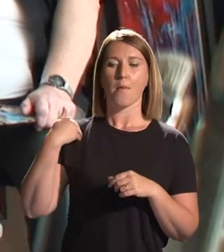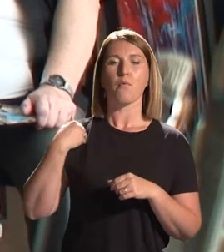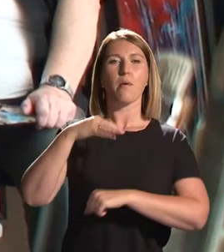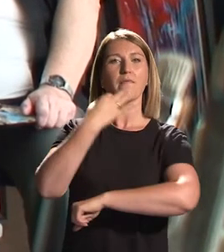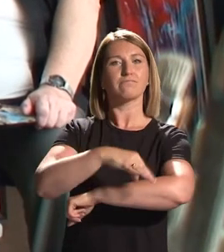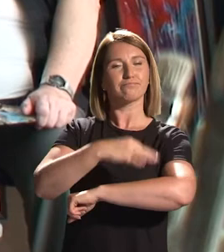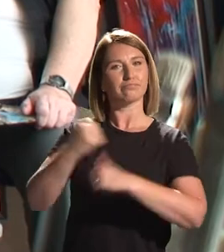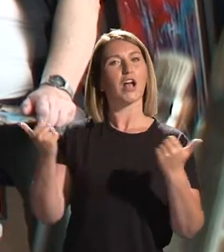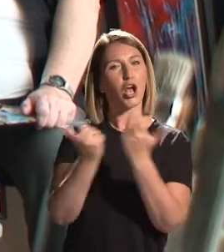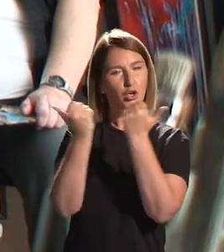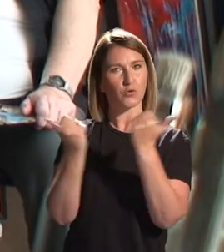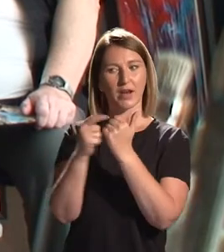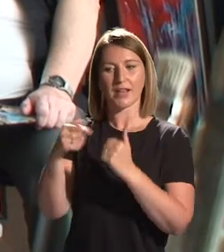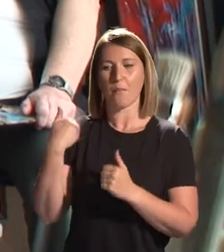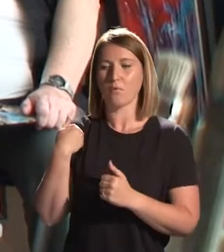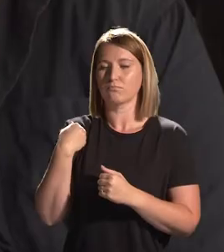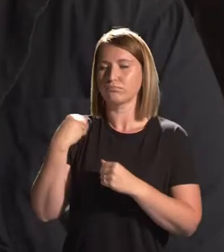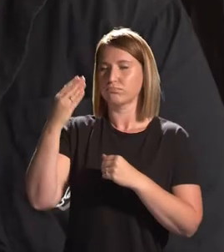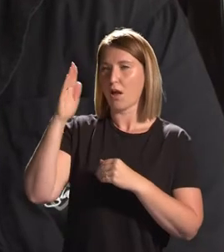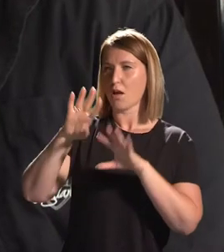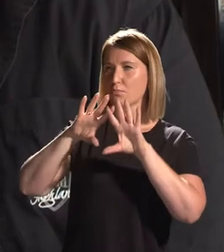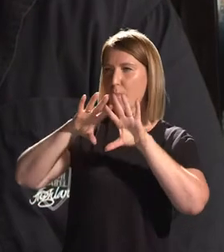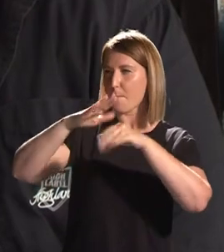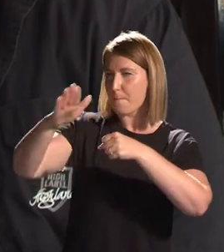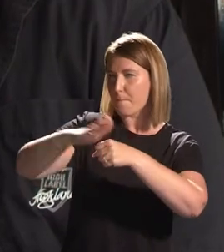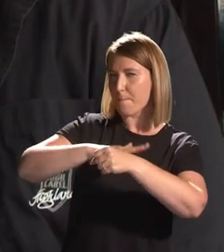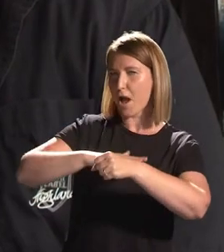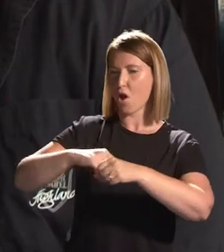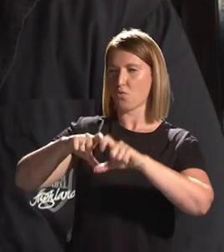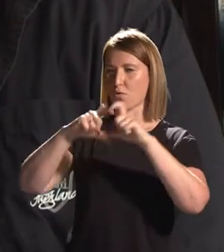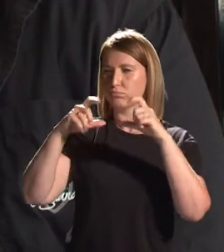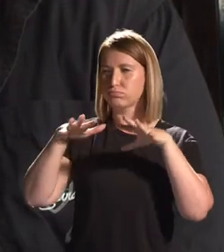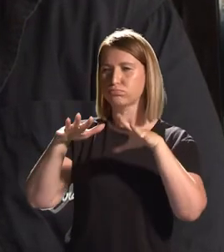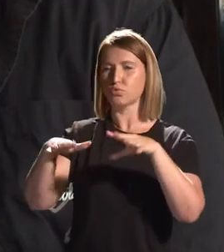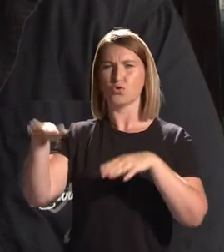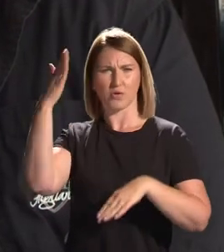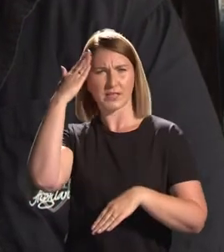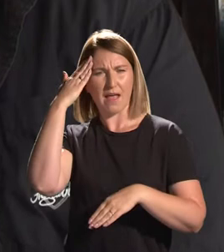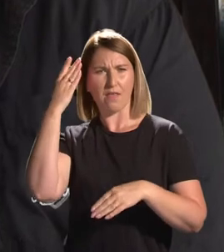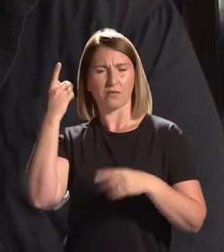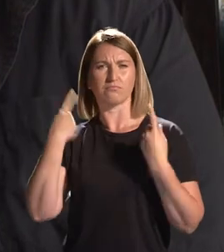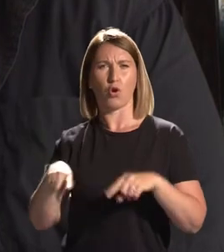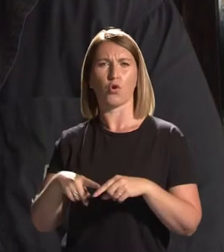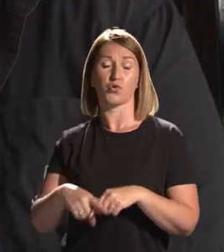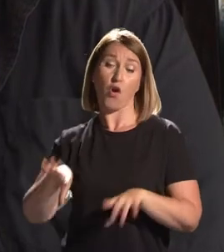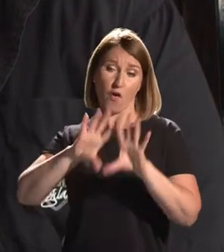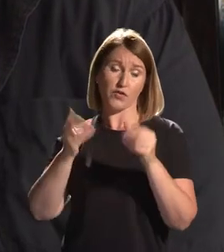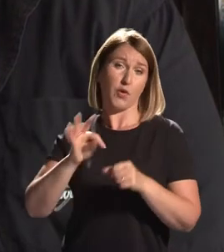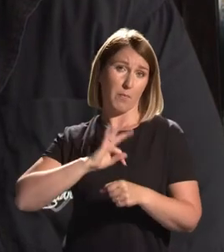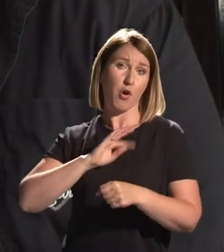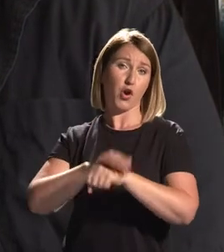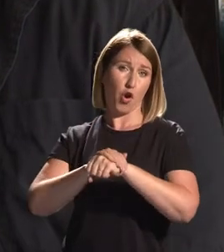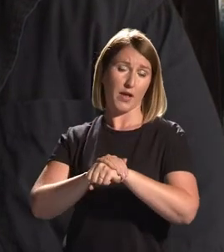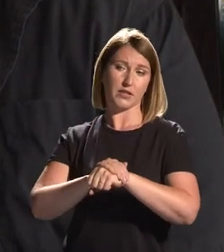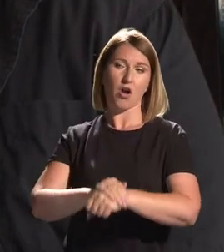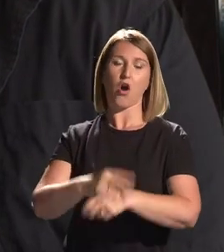uczelnię, gdzie były po prostu same sławy. Byli to po prostu starsi koledzy, no starsi dość dobrze, którzy nam przekazywali